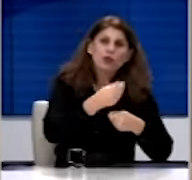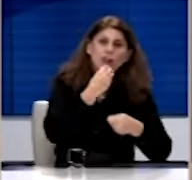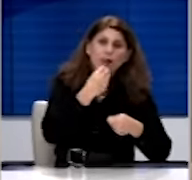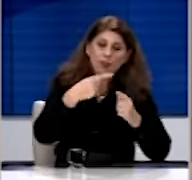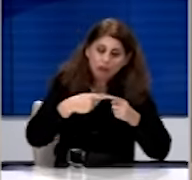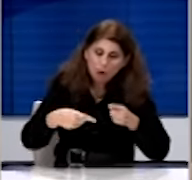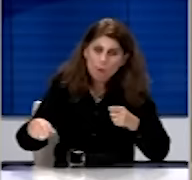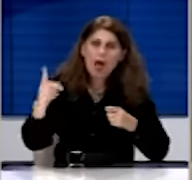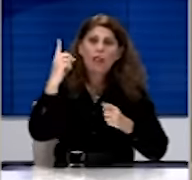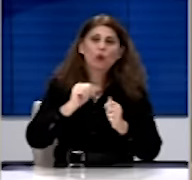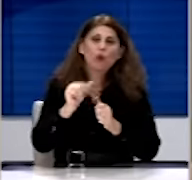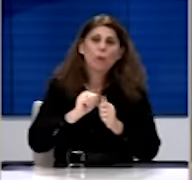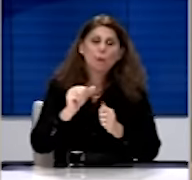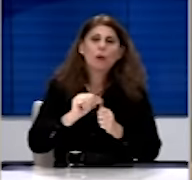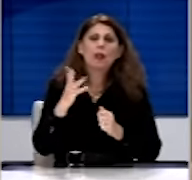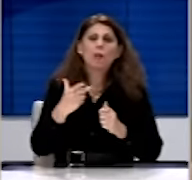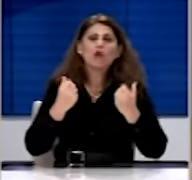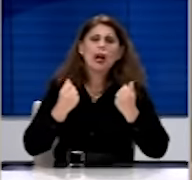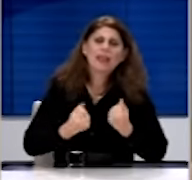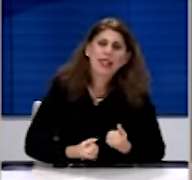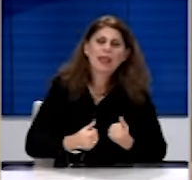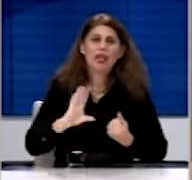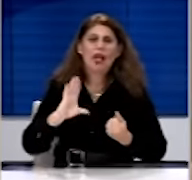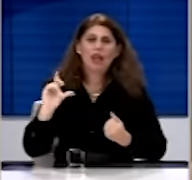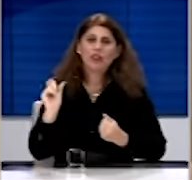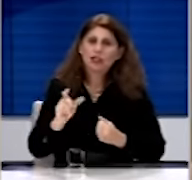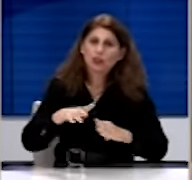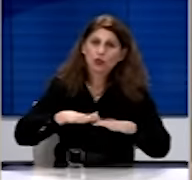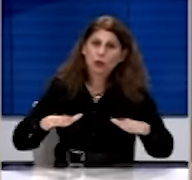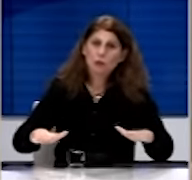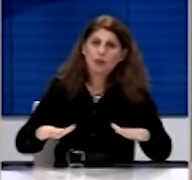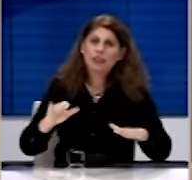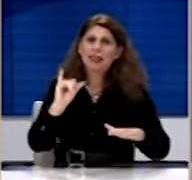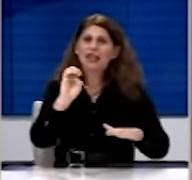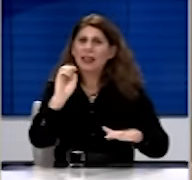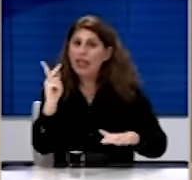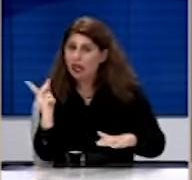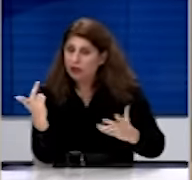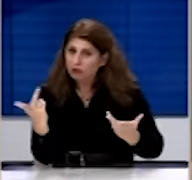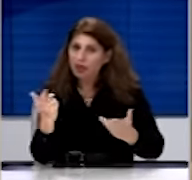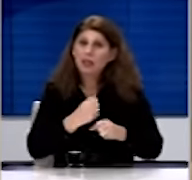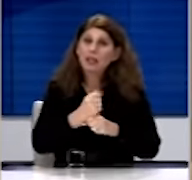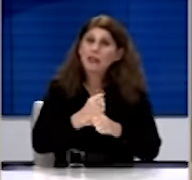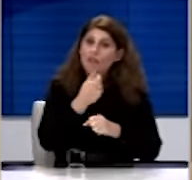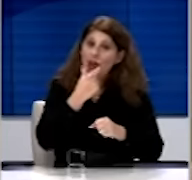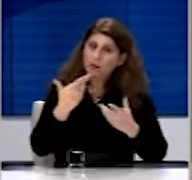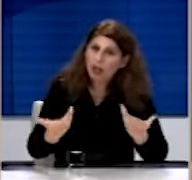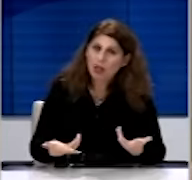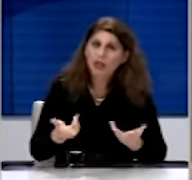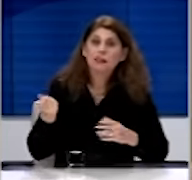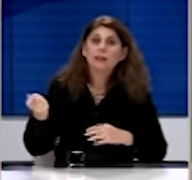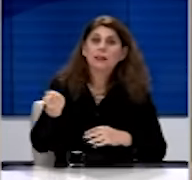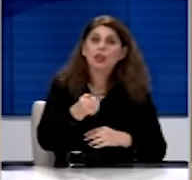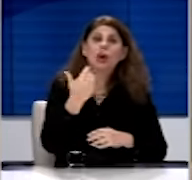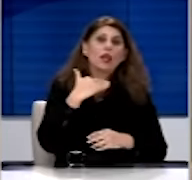τη βδομάδα, το μήνα, πόσο αντέχει, αν θα στείλει το παιδί του σε κανένα ΙΕΚ, αν έχει για τα φάρμακά του, τι χρωστάει